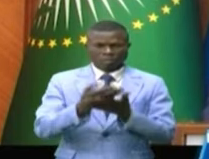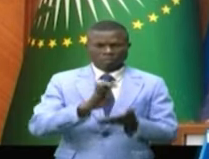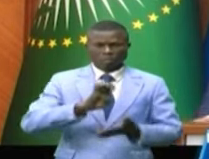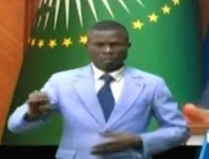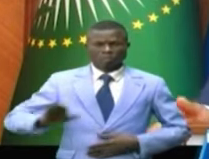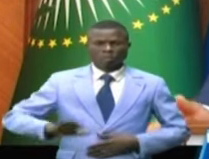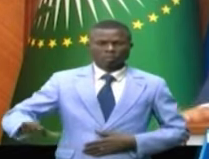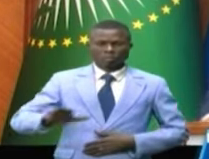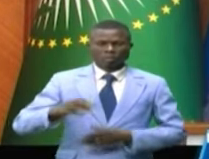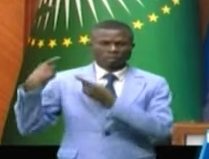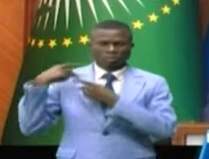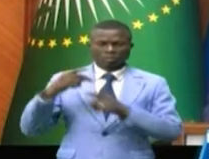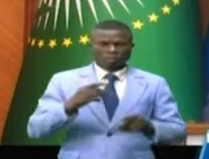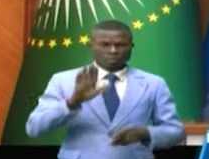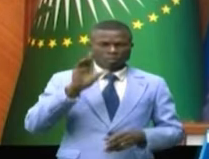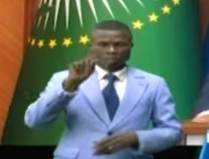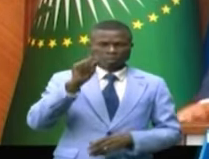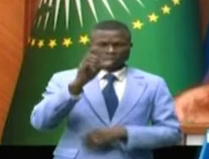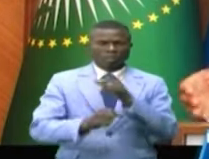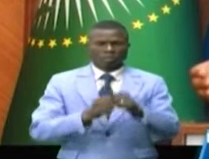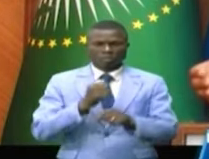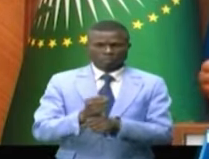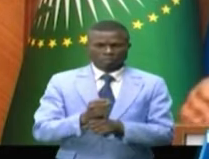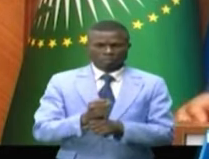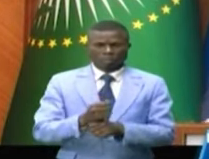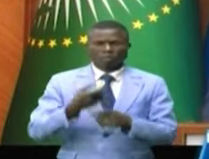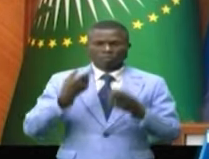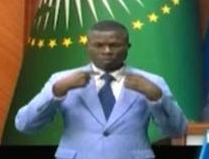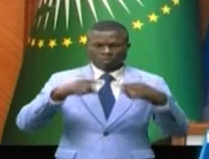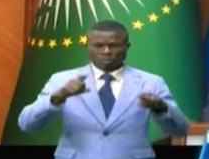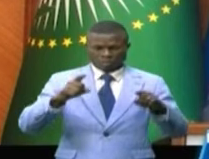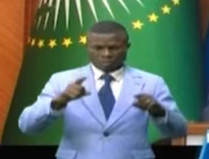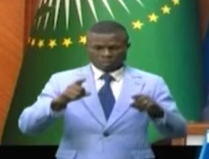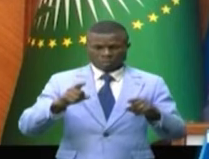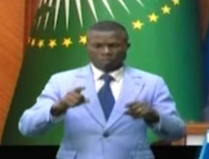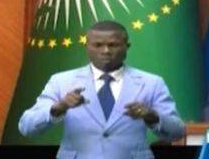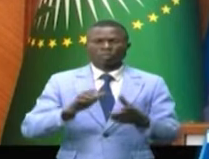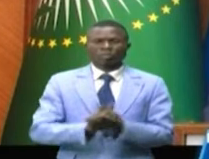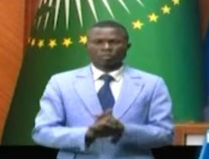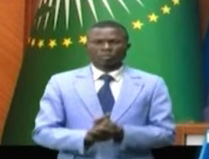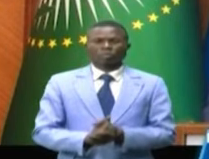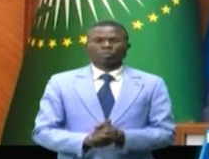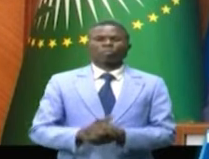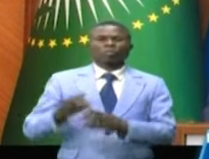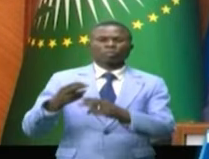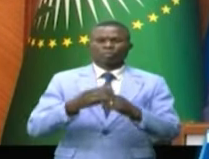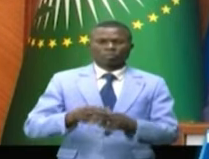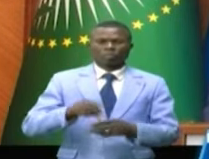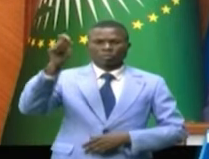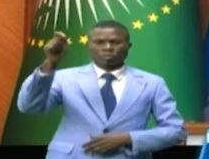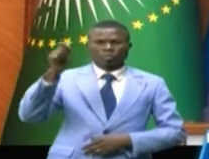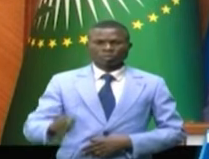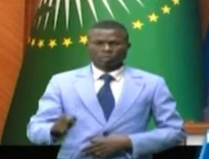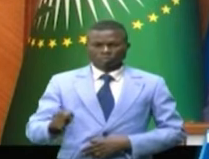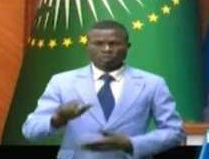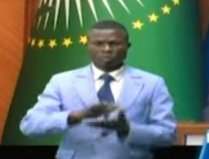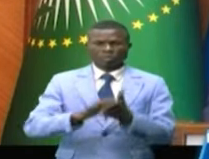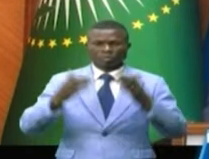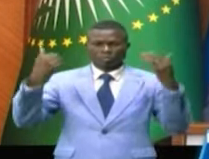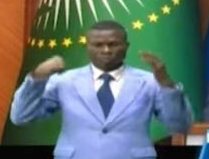pays depuis 3 décennies, je proclamais l'état de siège dans les provinces de l'Ituri et du Nord